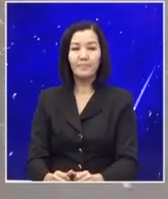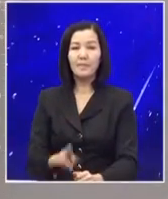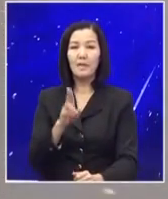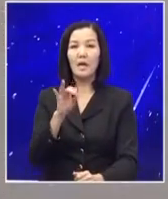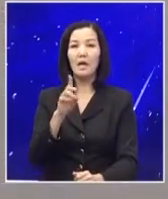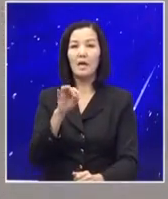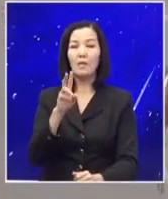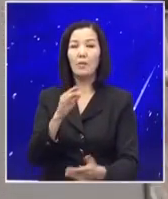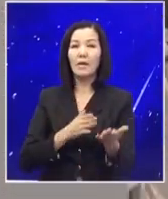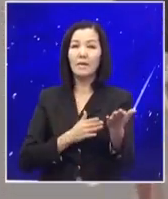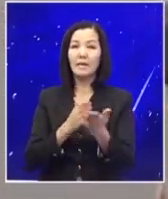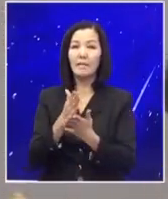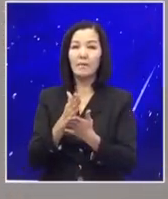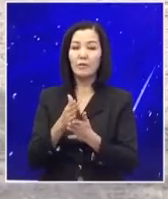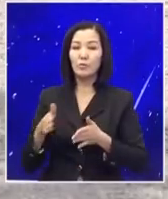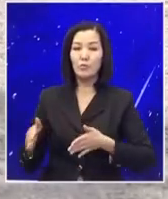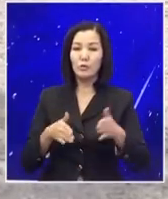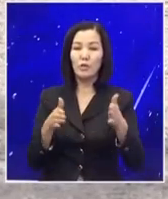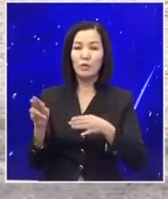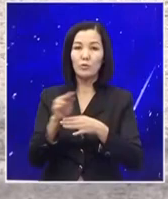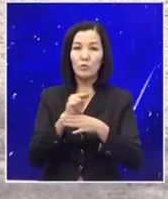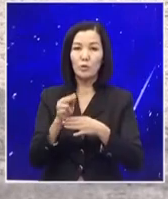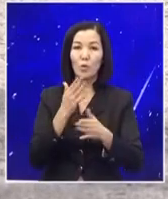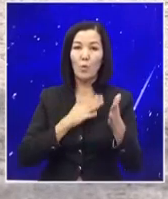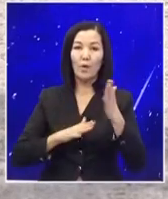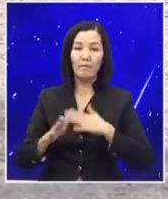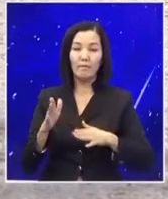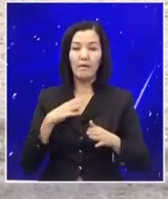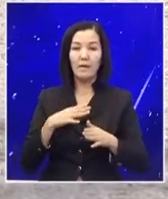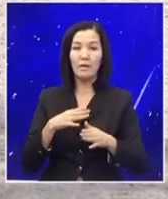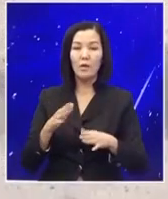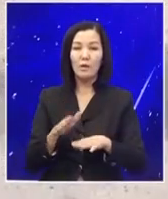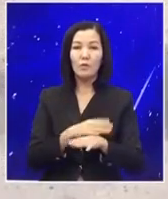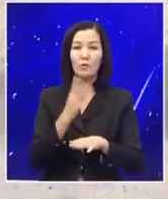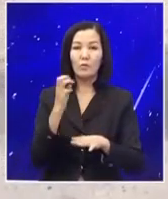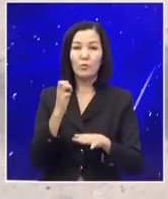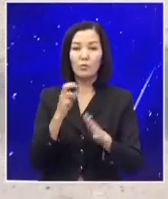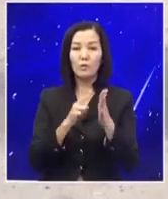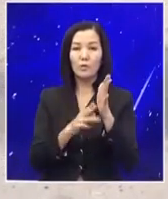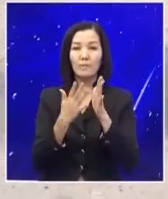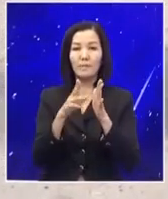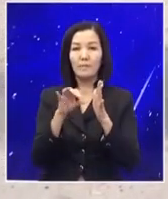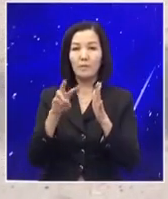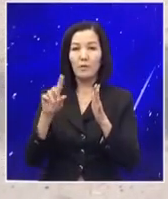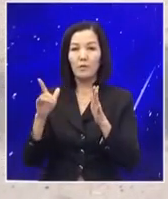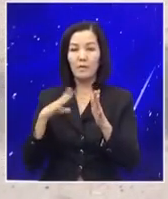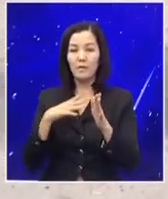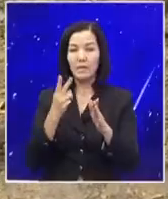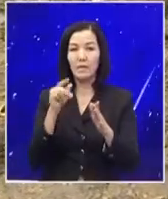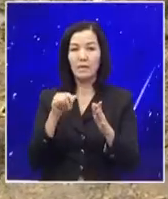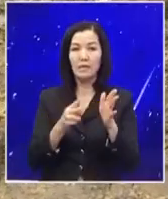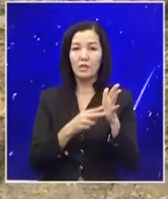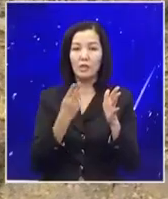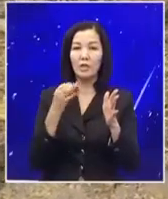Қарабұлақ тұрғындарын Криберс көшесінің жөнделіп жатқаны да қуантты. Көптен күткен жол құрылысына 475 миллион теңге бөлінген. 2,7